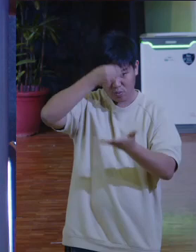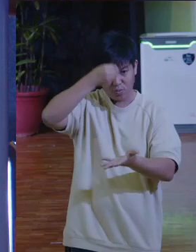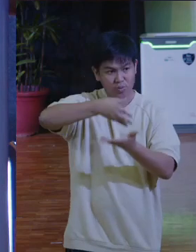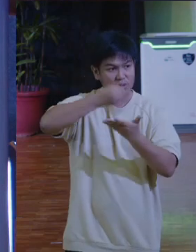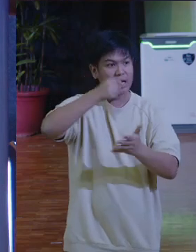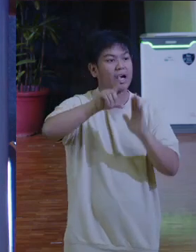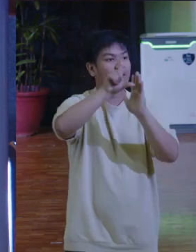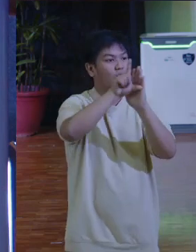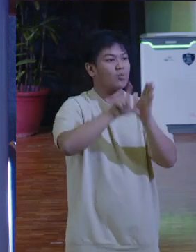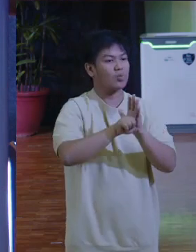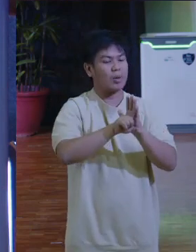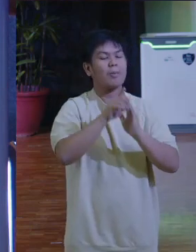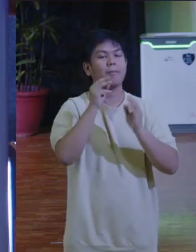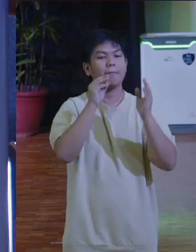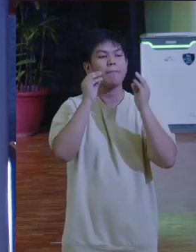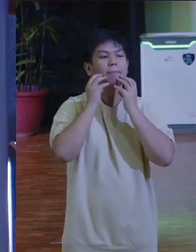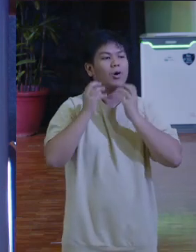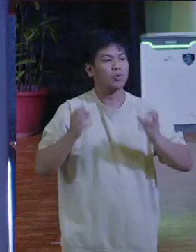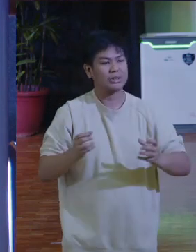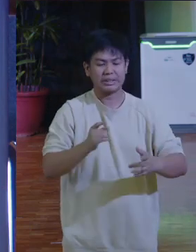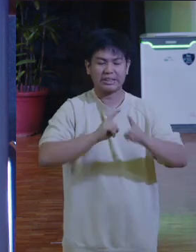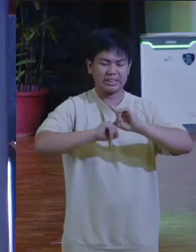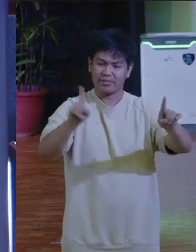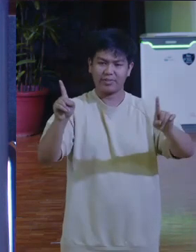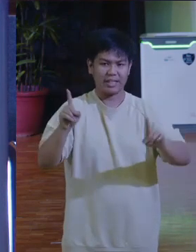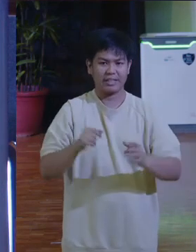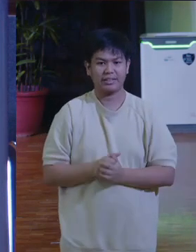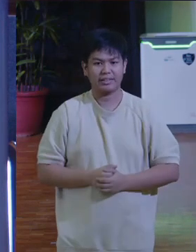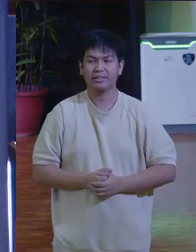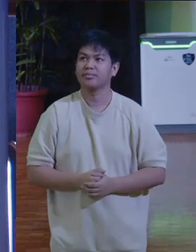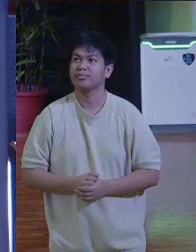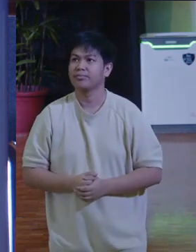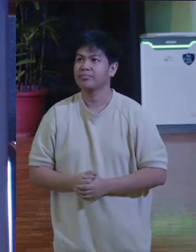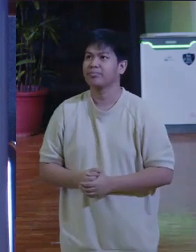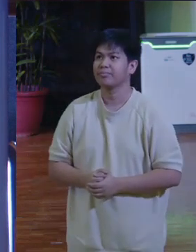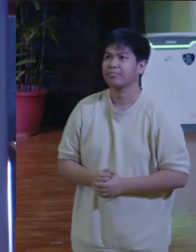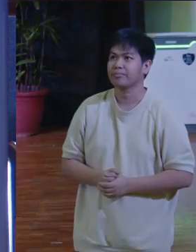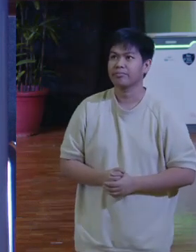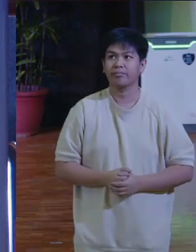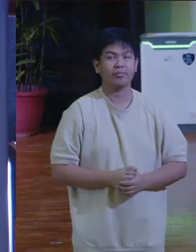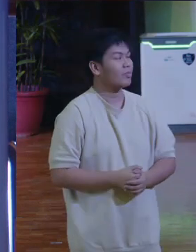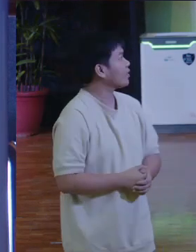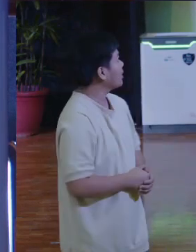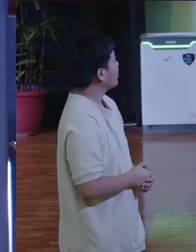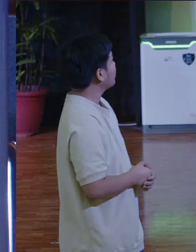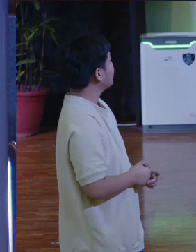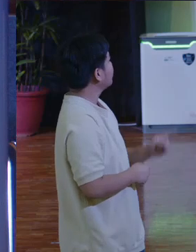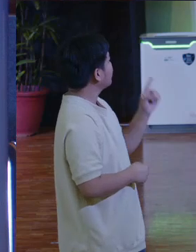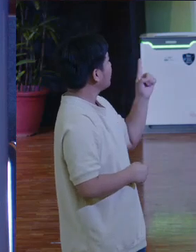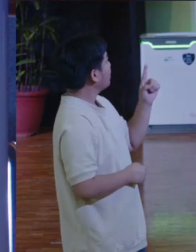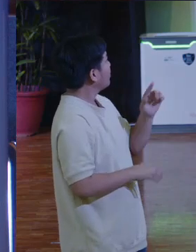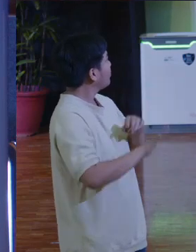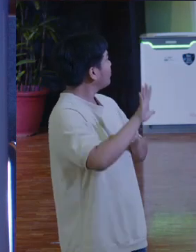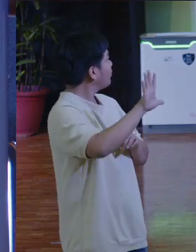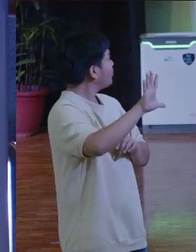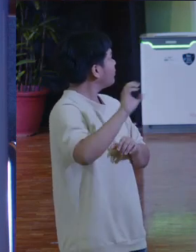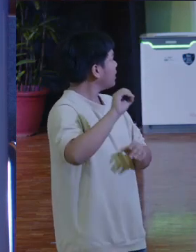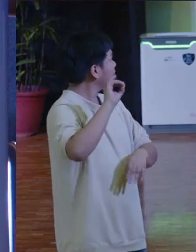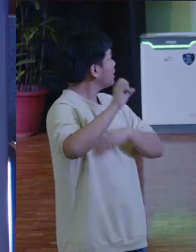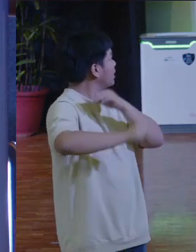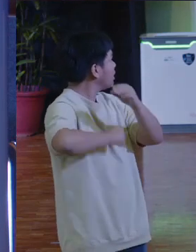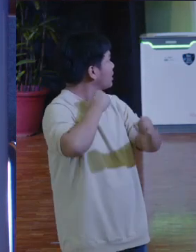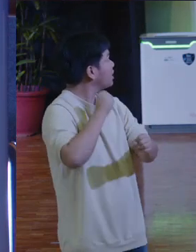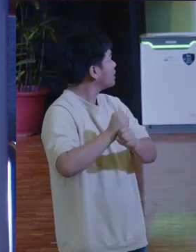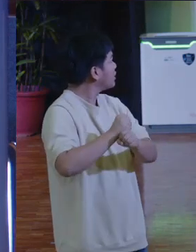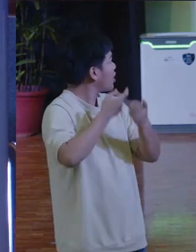Jubilee. Pero sa verse 10, ganito po ang summary. And you shall consecrate the 50th year